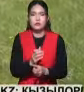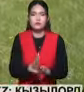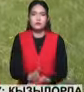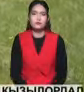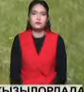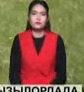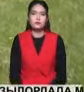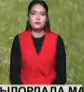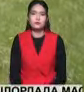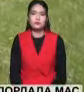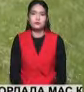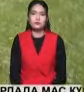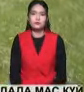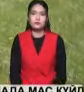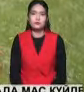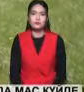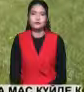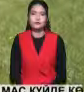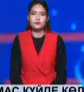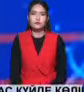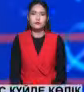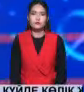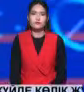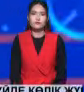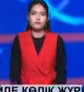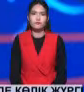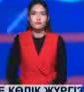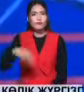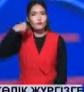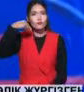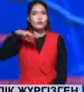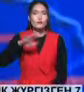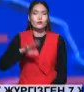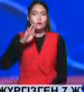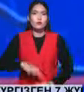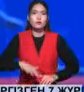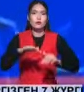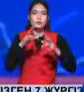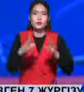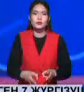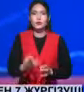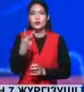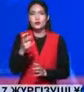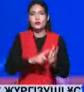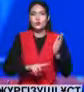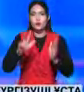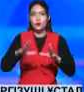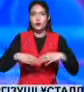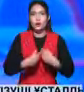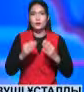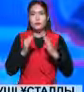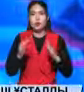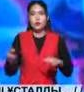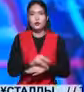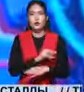Арман Екіп, Астана Таймс, Павлодар. Ақтөбе облысында су тасқынынан зардап шеккен 273 отбасына үйлерін